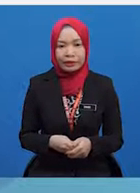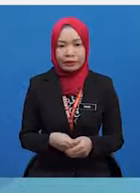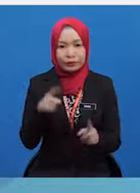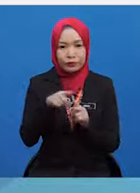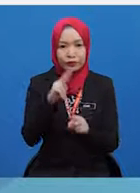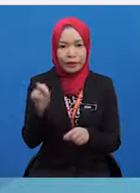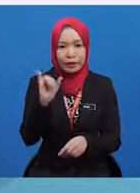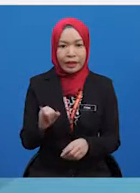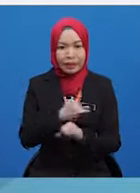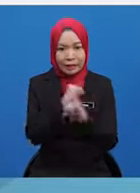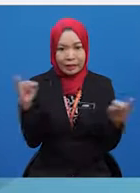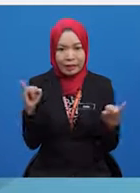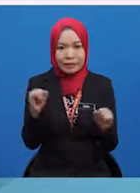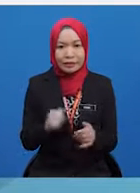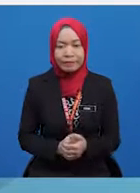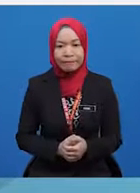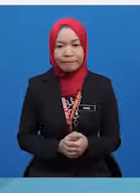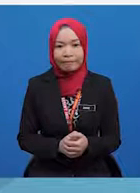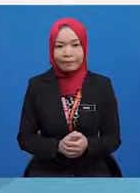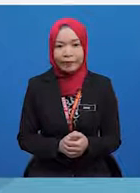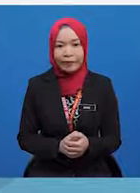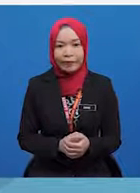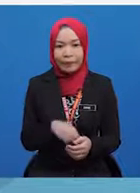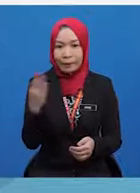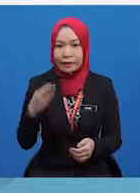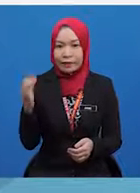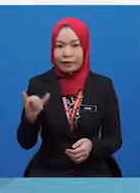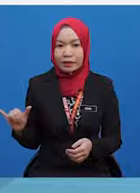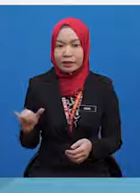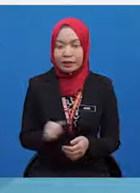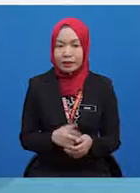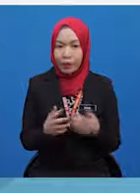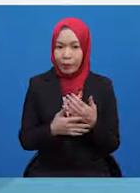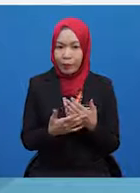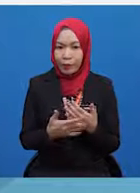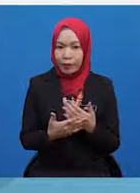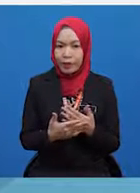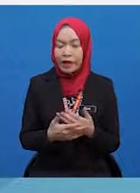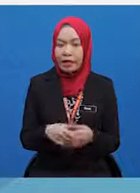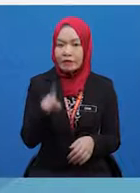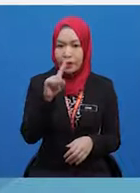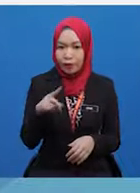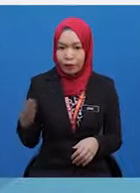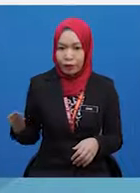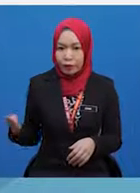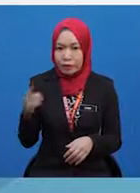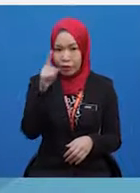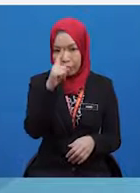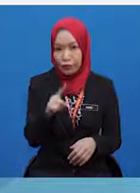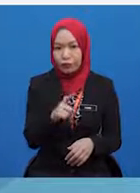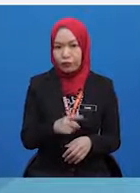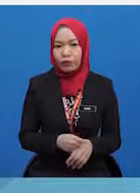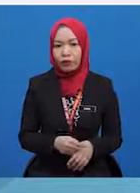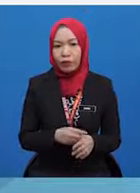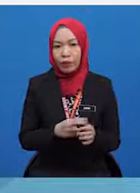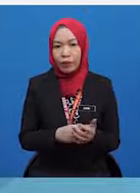bangsa. Biasanya, ia menggunakan rupa mudah sesuatu objek untuk mewakili